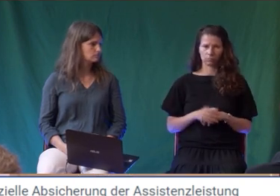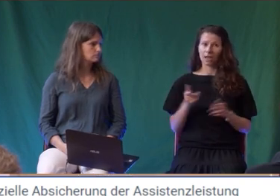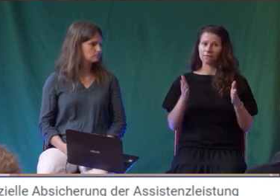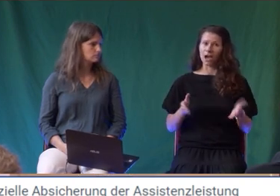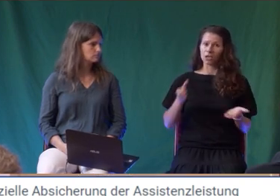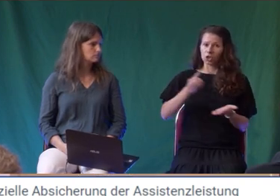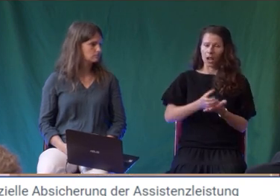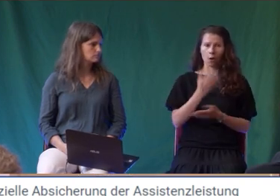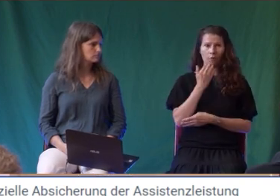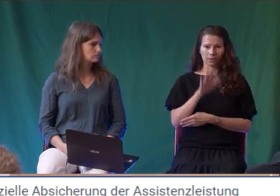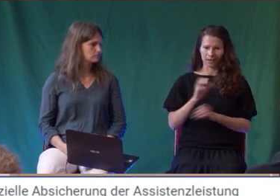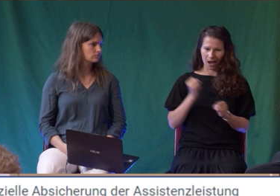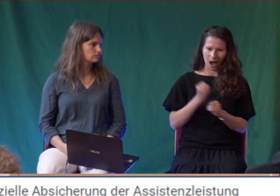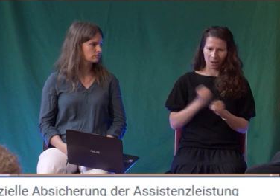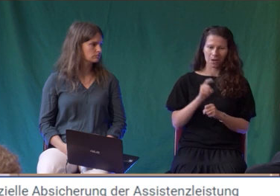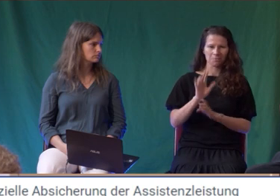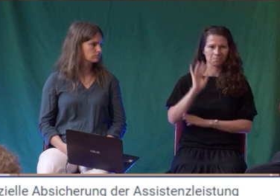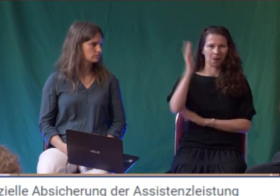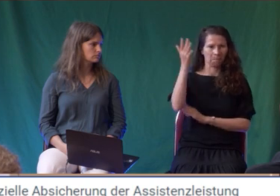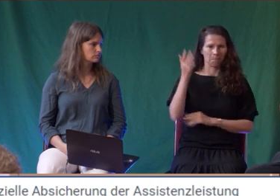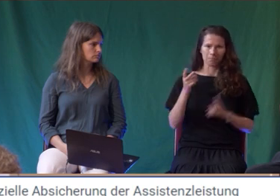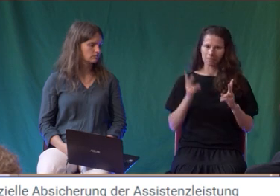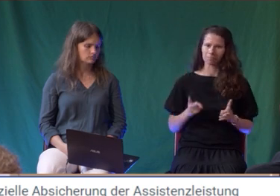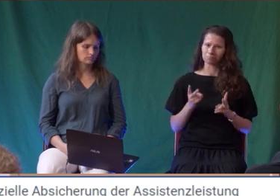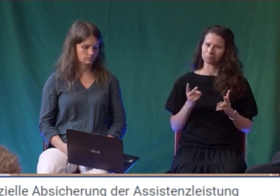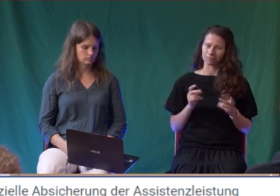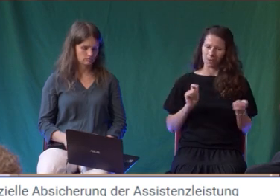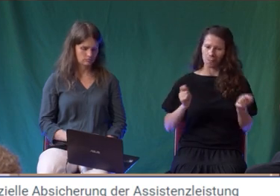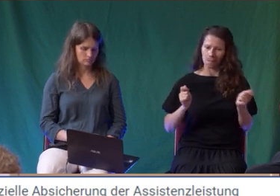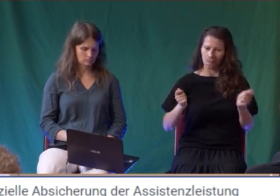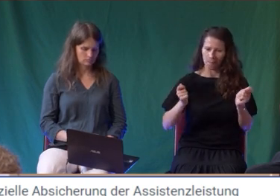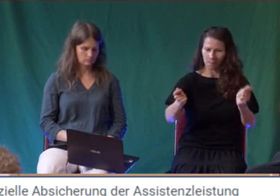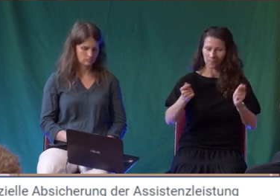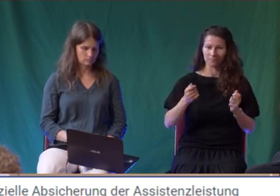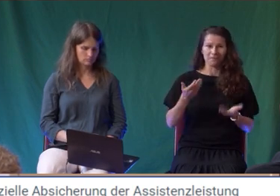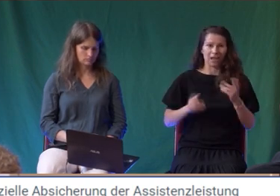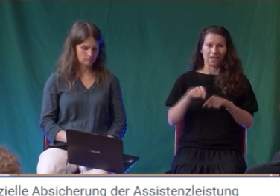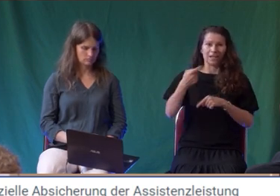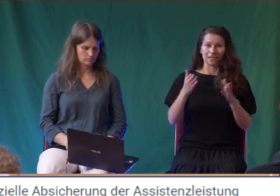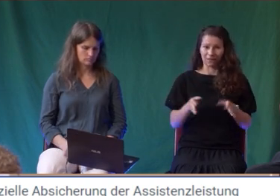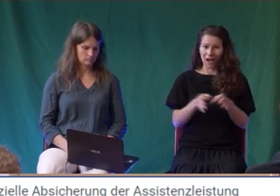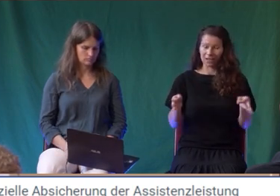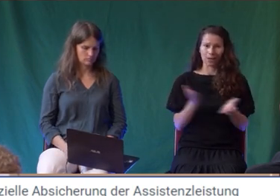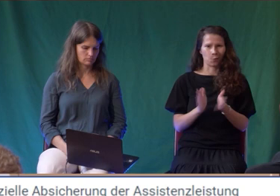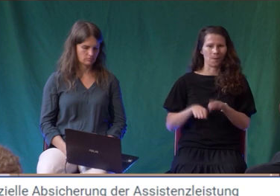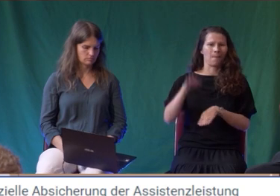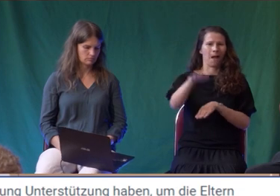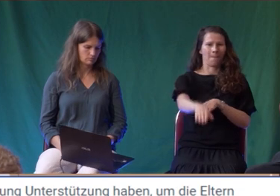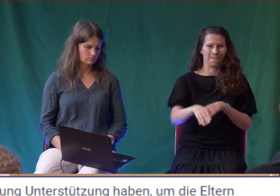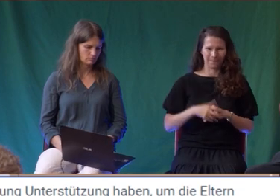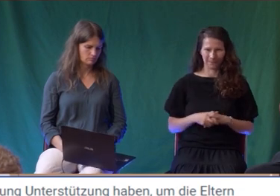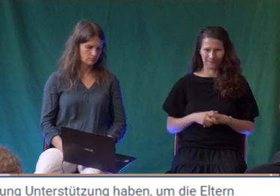etwas zu bewegen etwas beizutragen und vielleicht beim nächsten Fachtag schönen großen Schritt weitergekommen zu